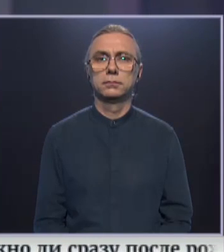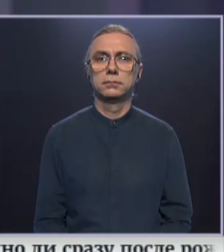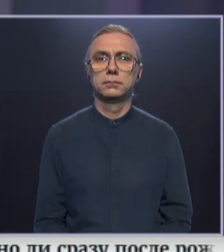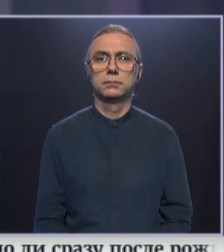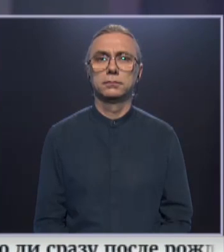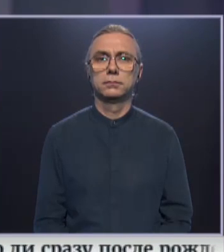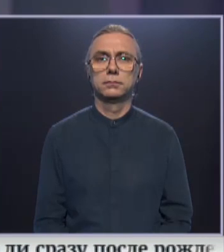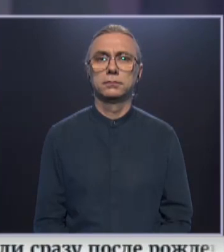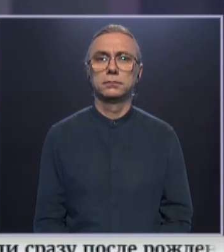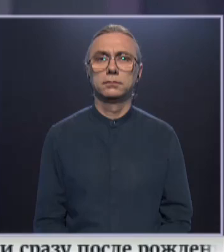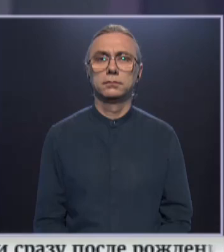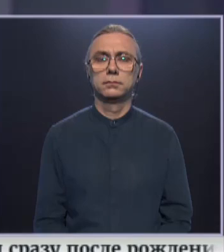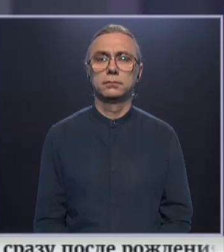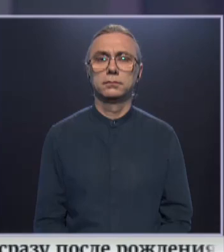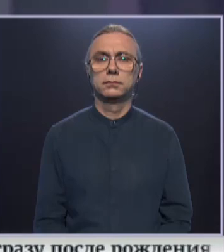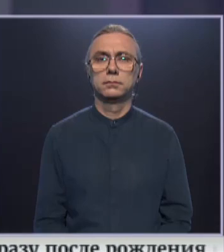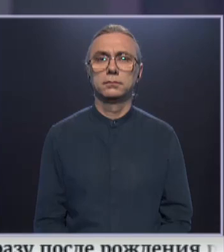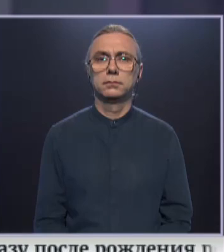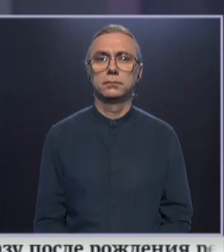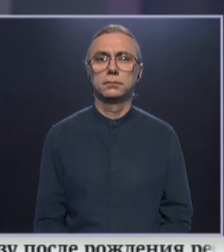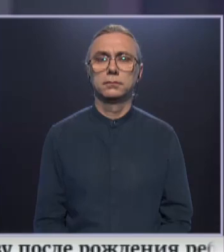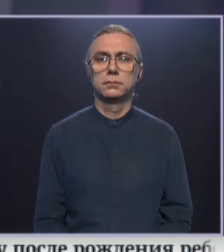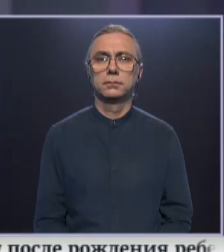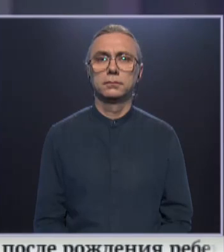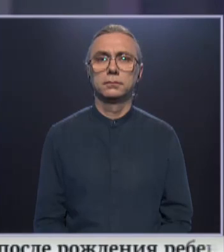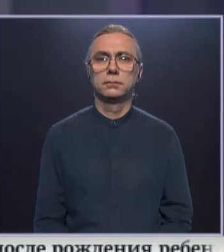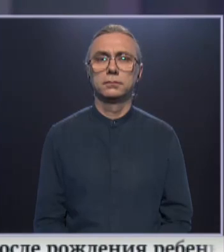Слышите меня? Да, мы вас слышим. Говорите, пожалуйста.